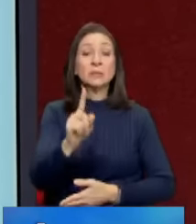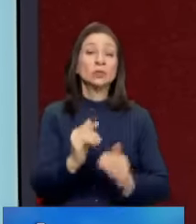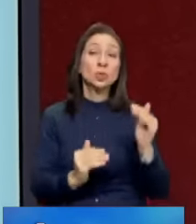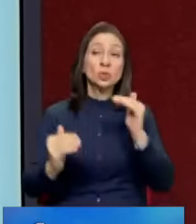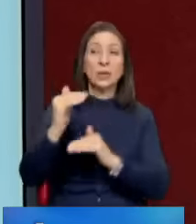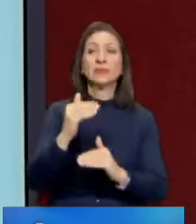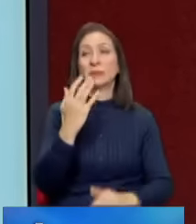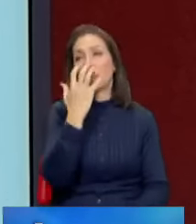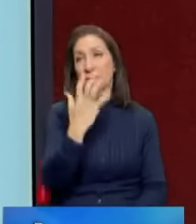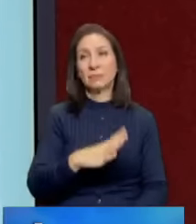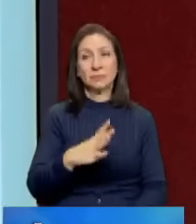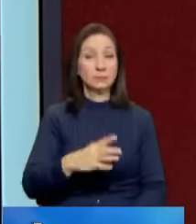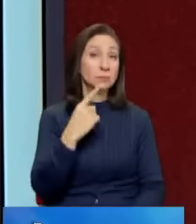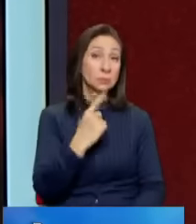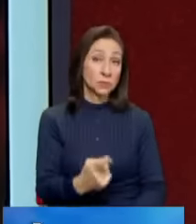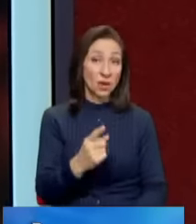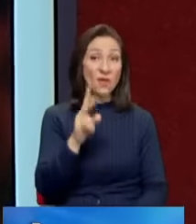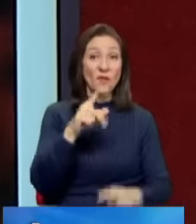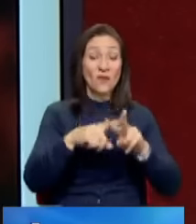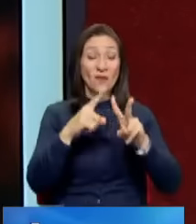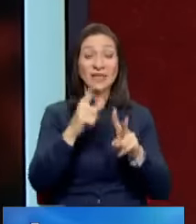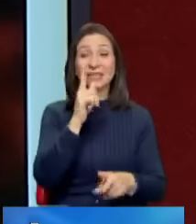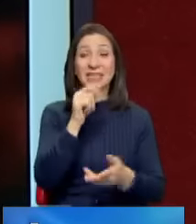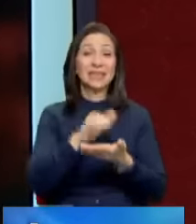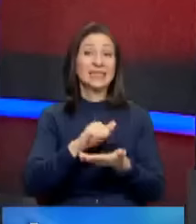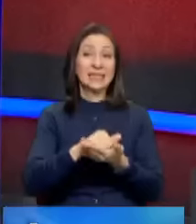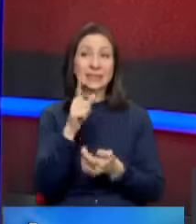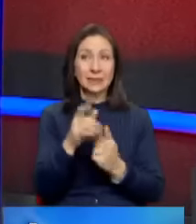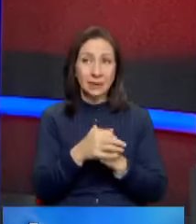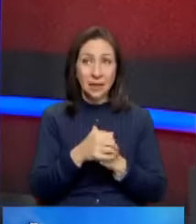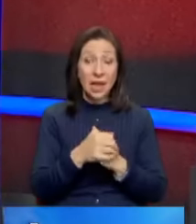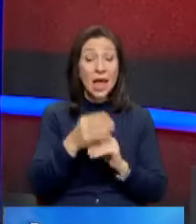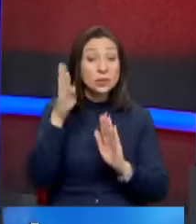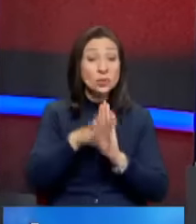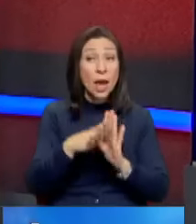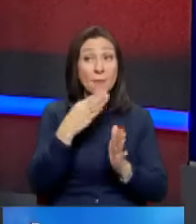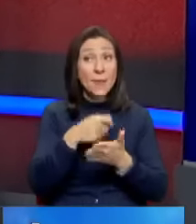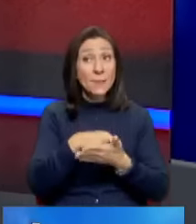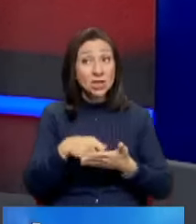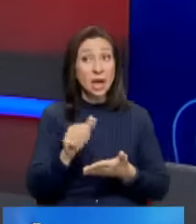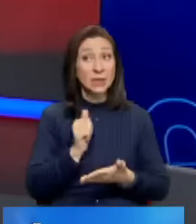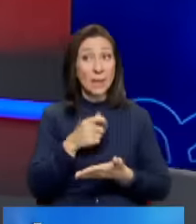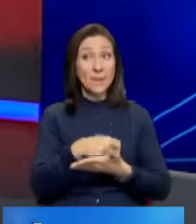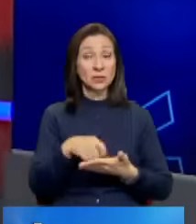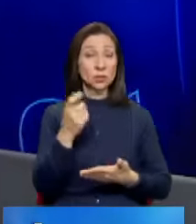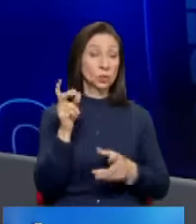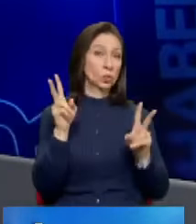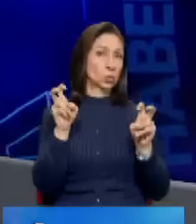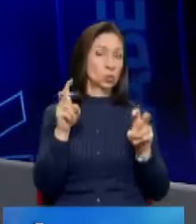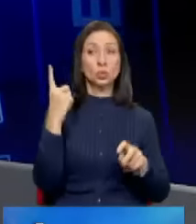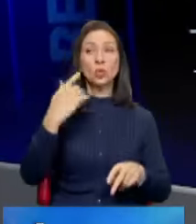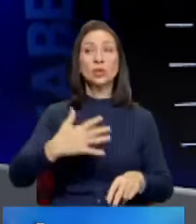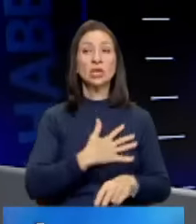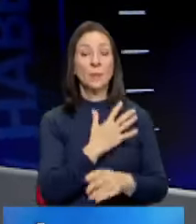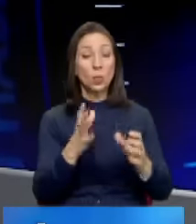liraya yükseltilmesini istedi diyor Van Sesi gazetesi. En düşük emekli maaşı ve asgari ücret konusu dün CHP